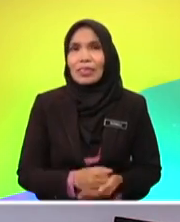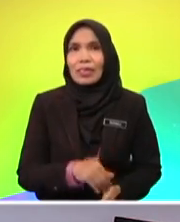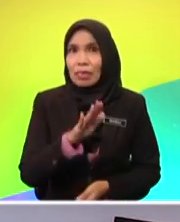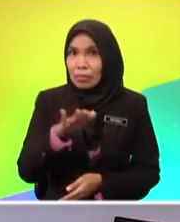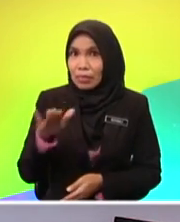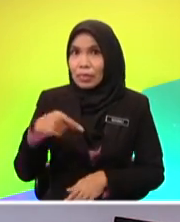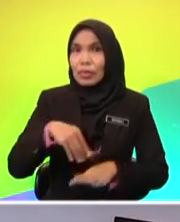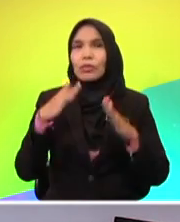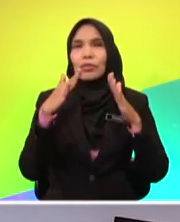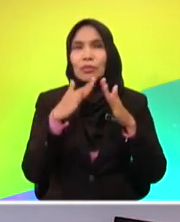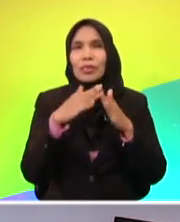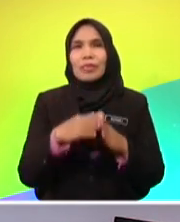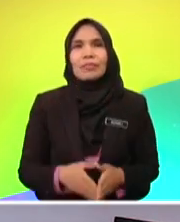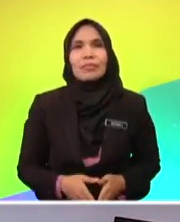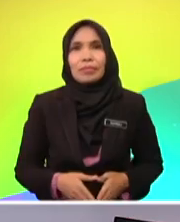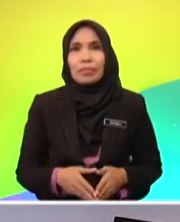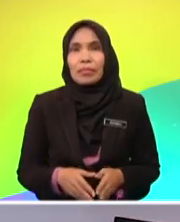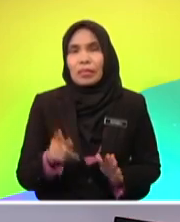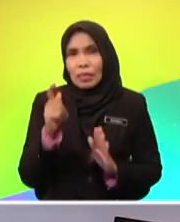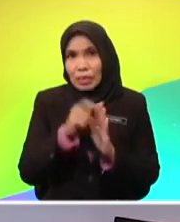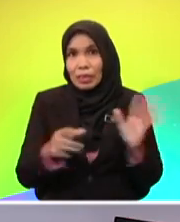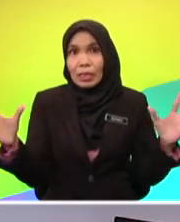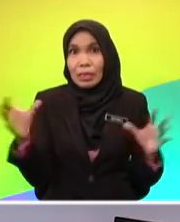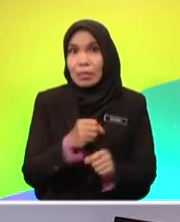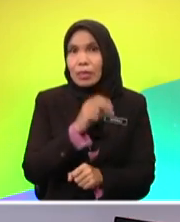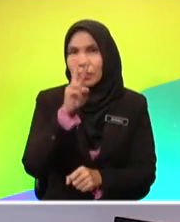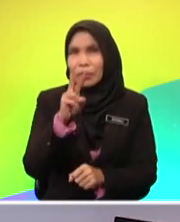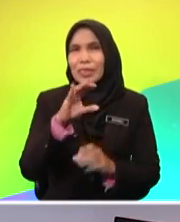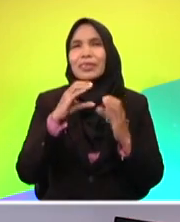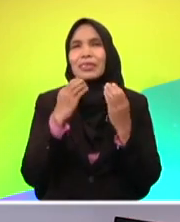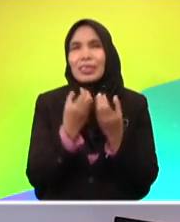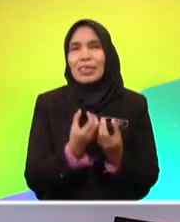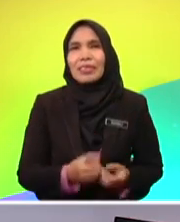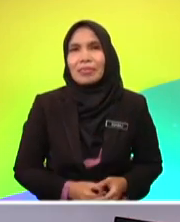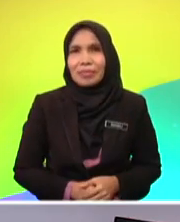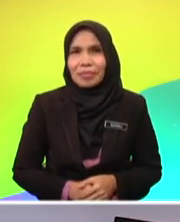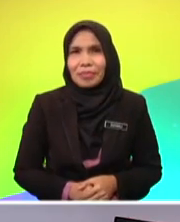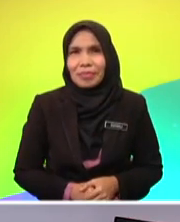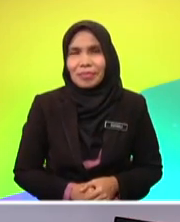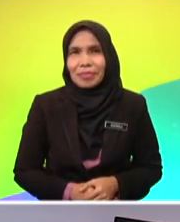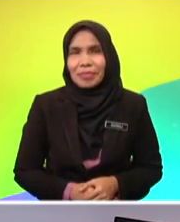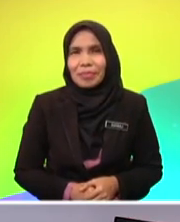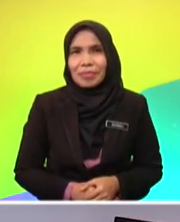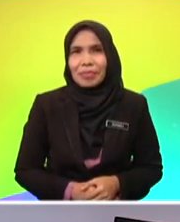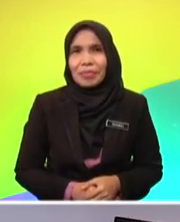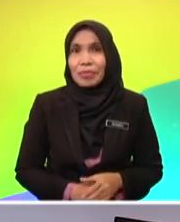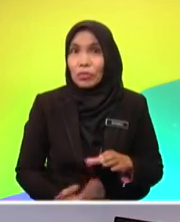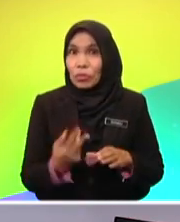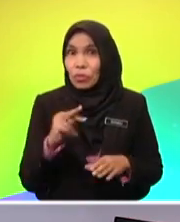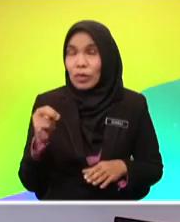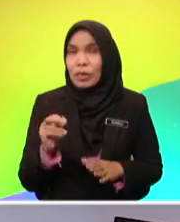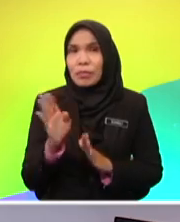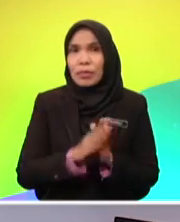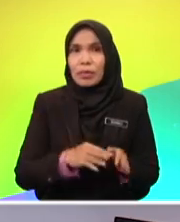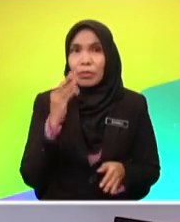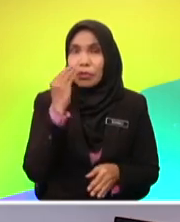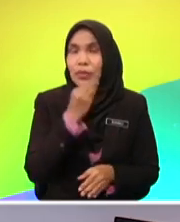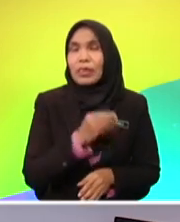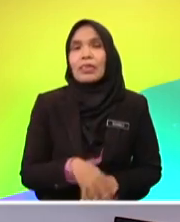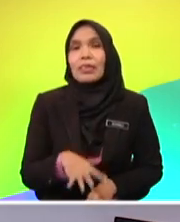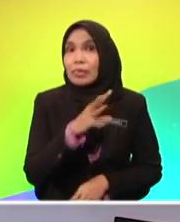terdapat 2 pengkelasan tumbuhan, iaitu berbunga dan juga tak berbunga. Okay, sekarang cikgu sambung kepada penerangan yang